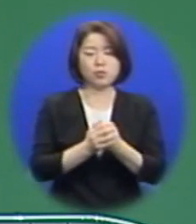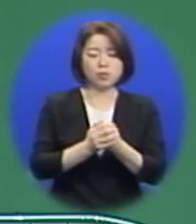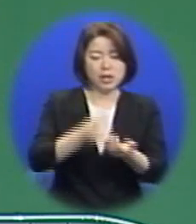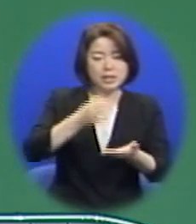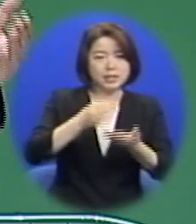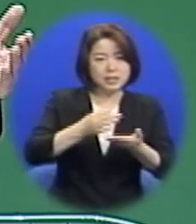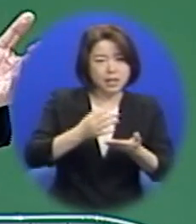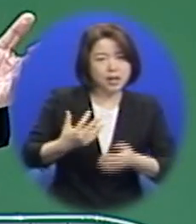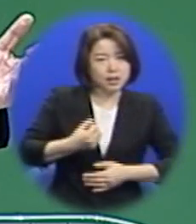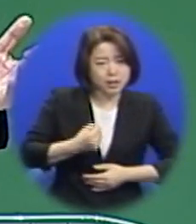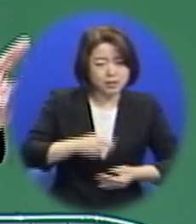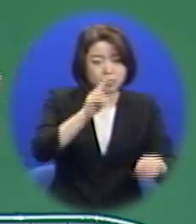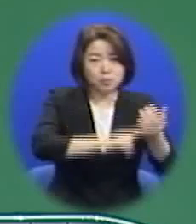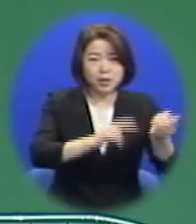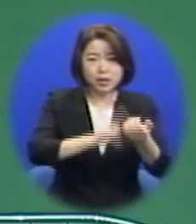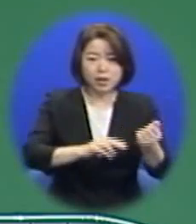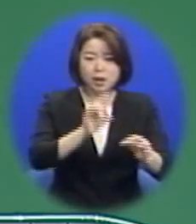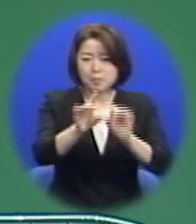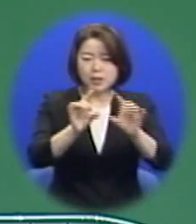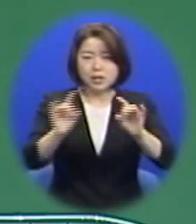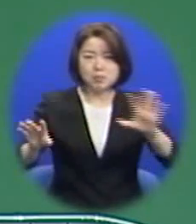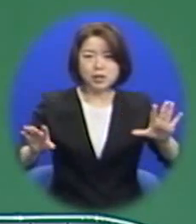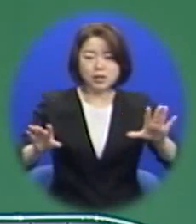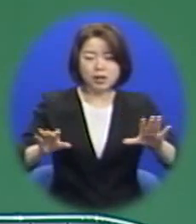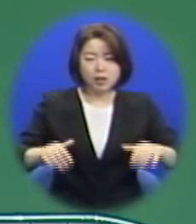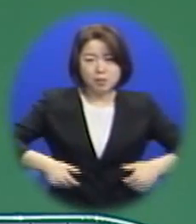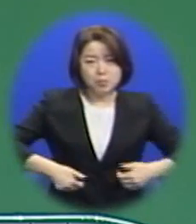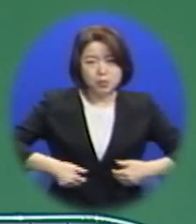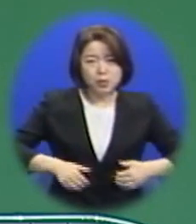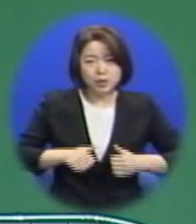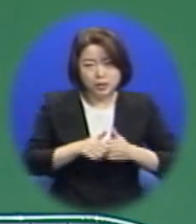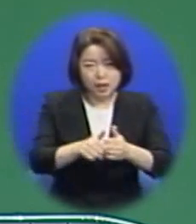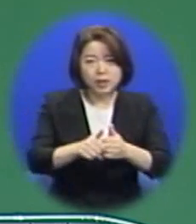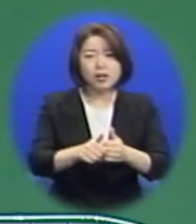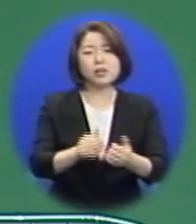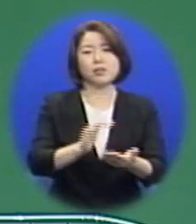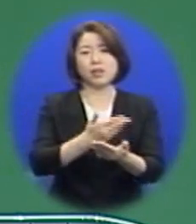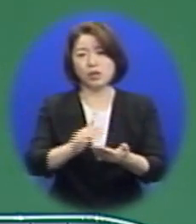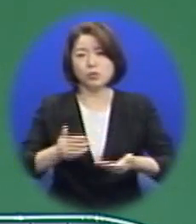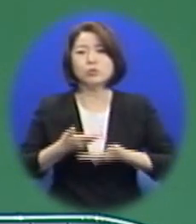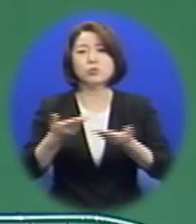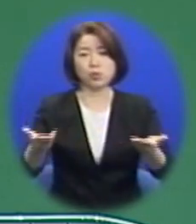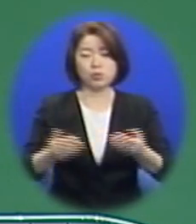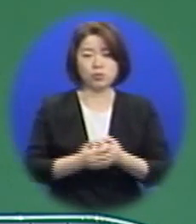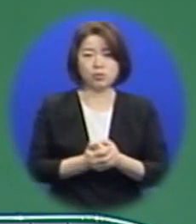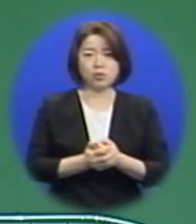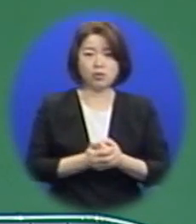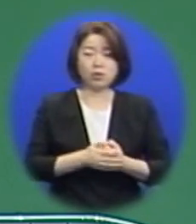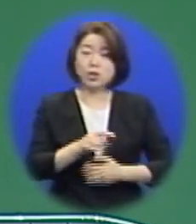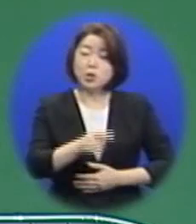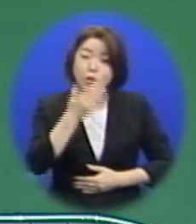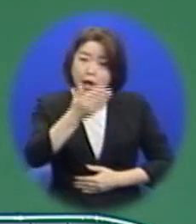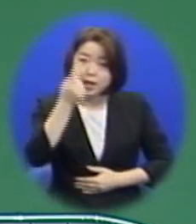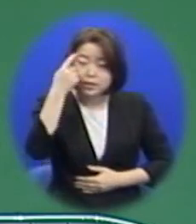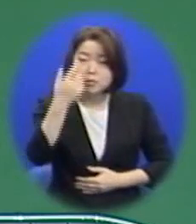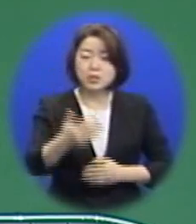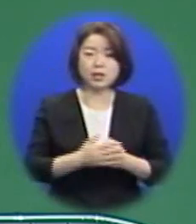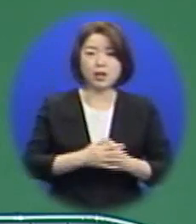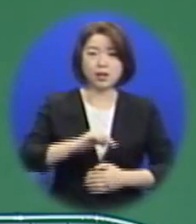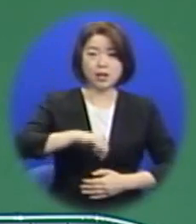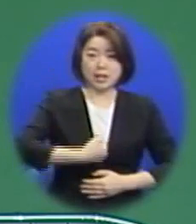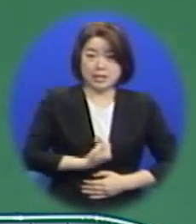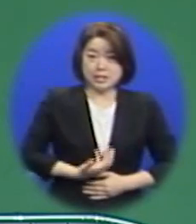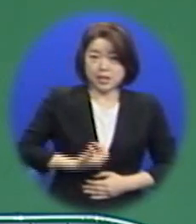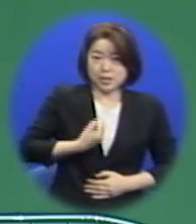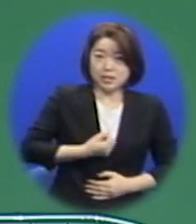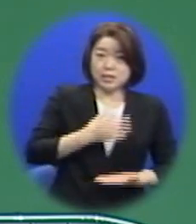각 사람의 필요를 따라 나눠주며, 아니 이게 가능한 일입니까? 자기가 가지고 있는